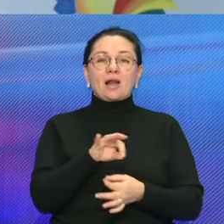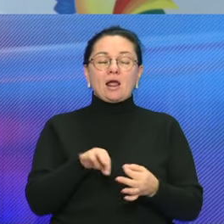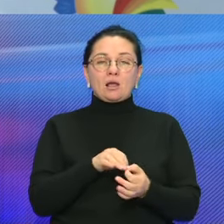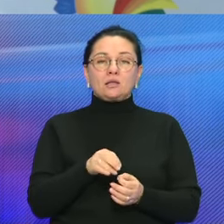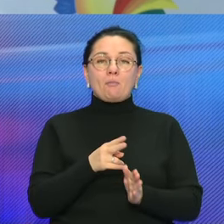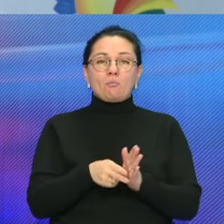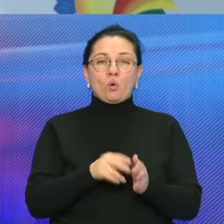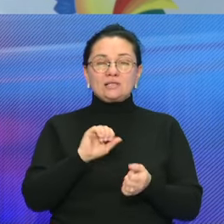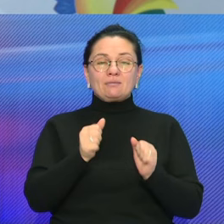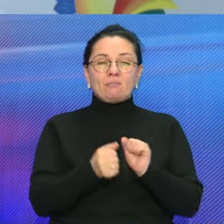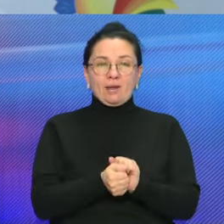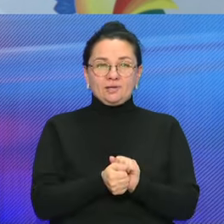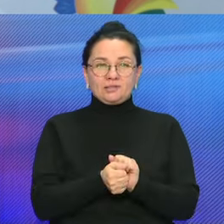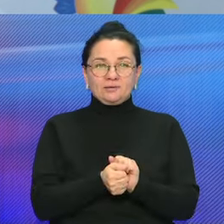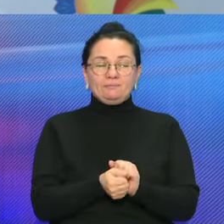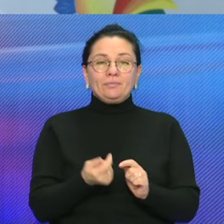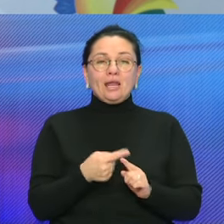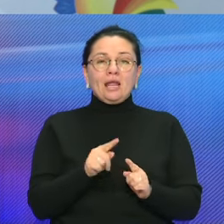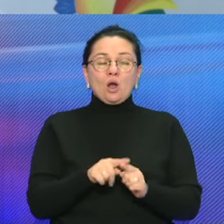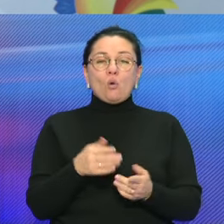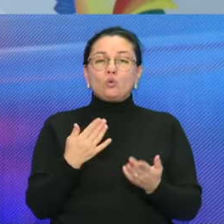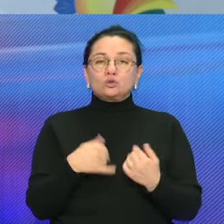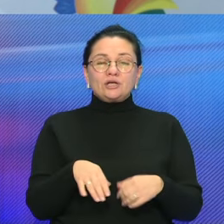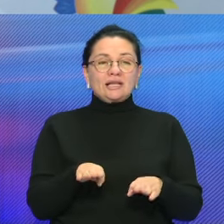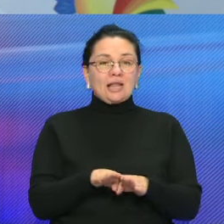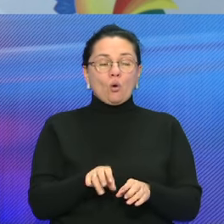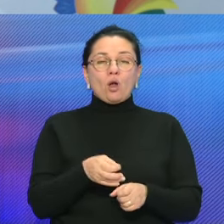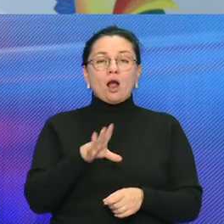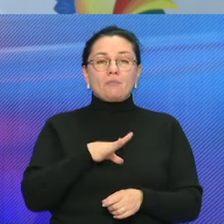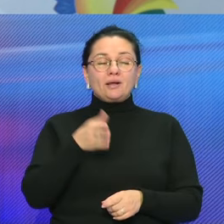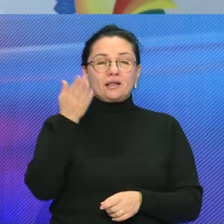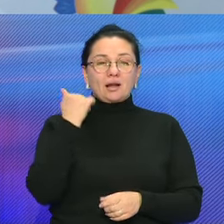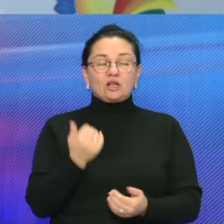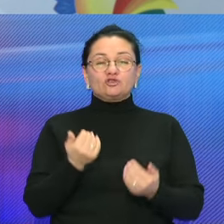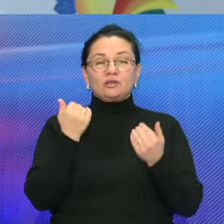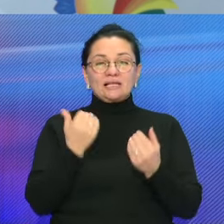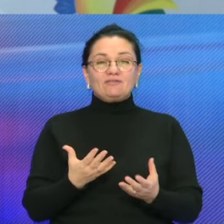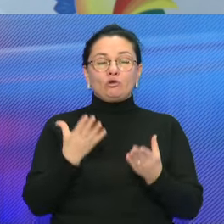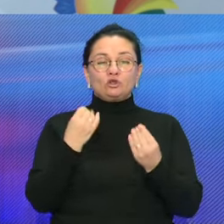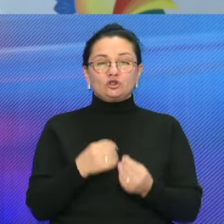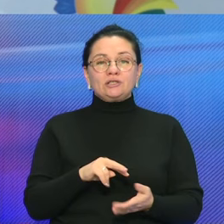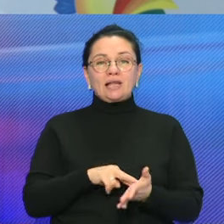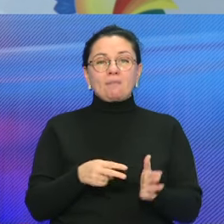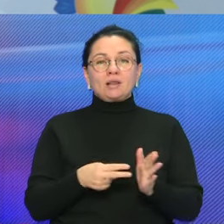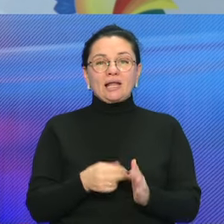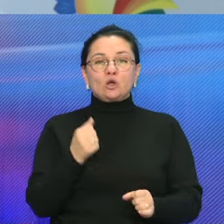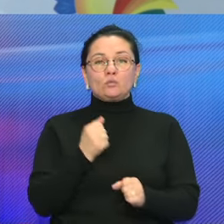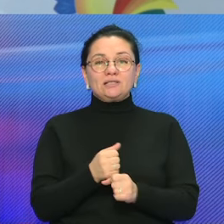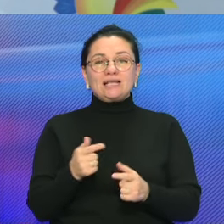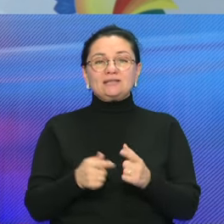Патриотический марафон выходит за рамки республики. На сегодняшний день мы планируем сделать его